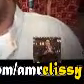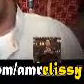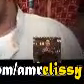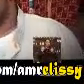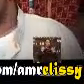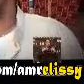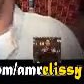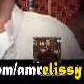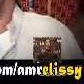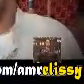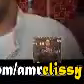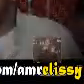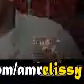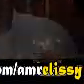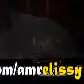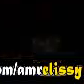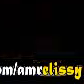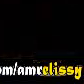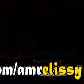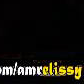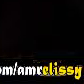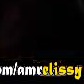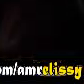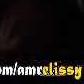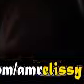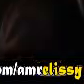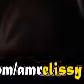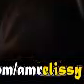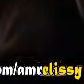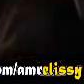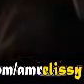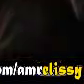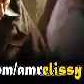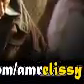بايظه خالص في كل حاجه.